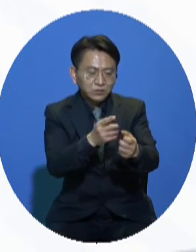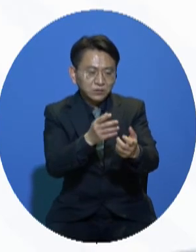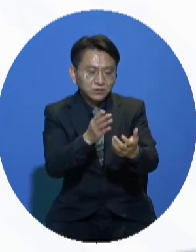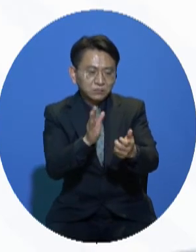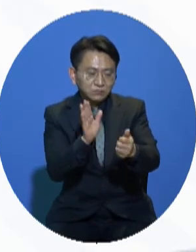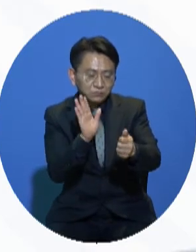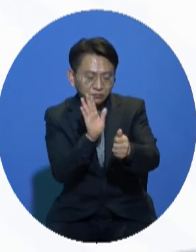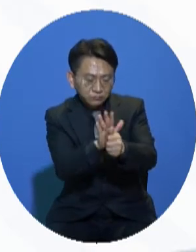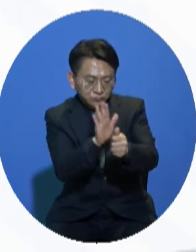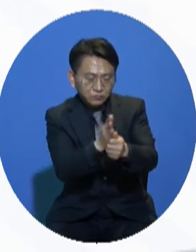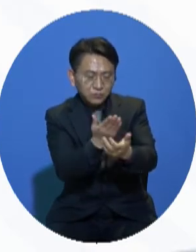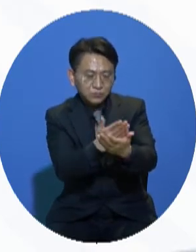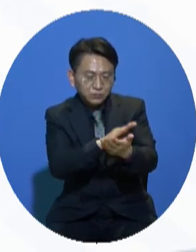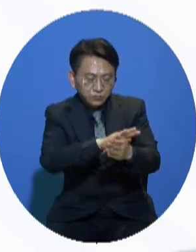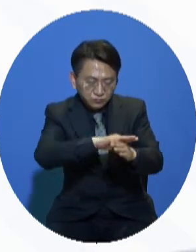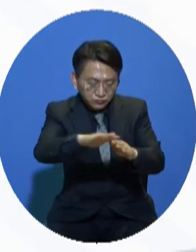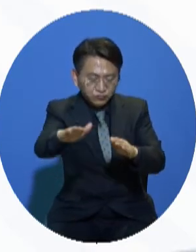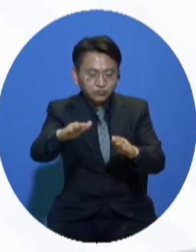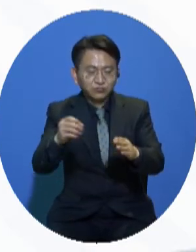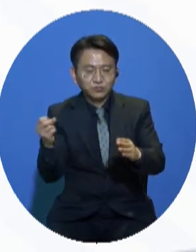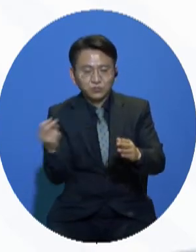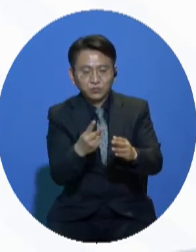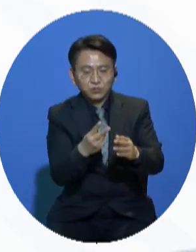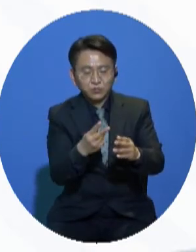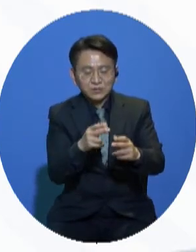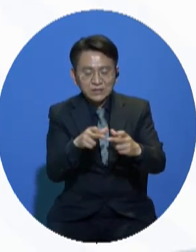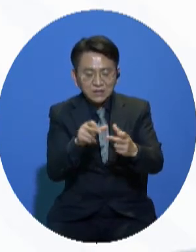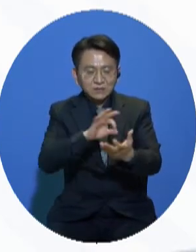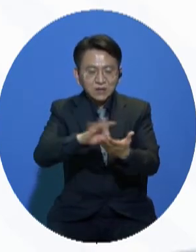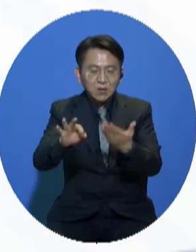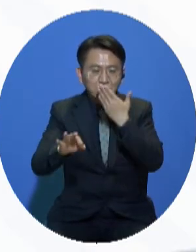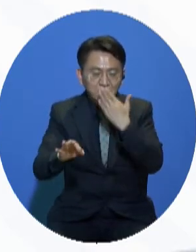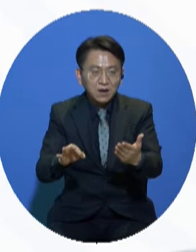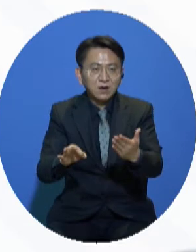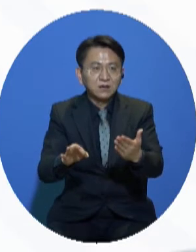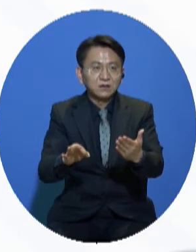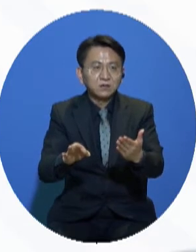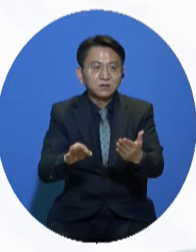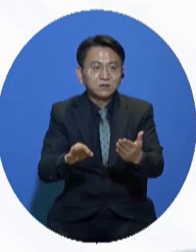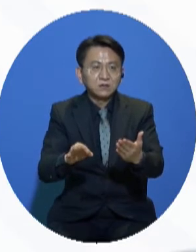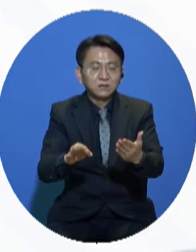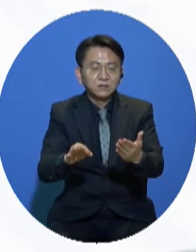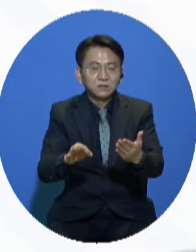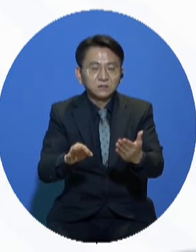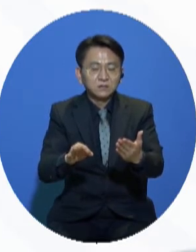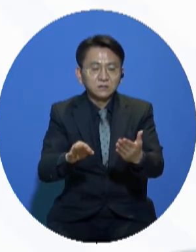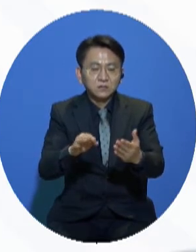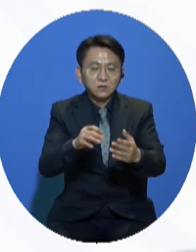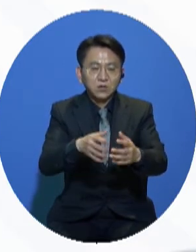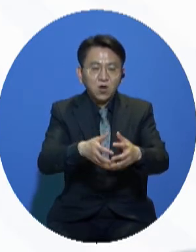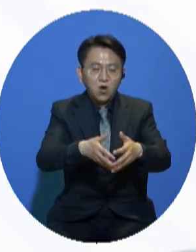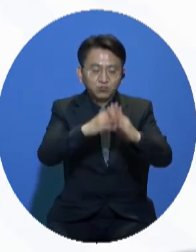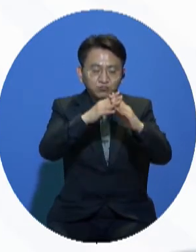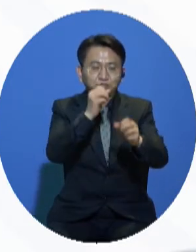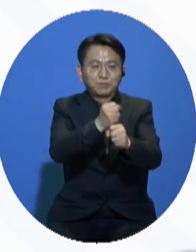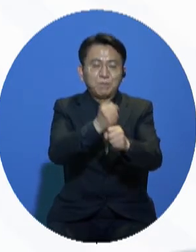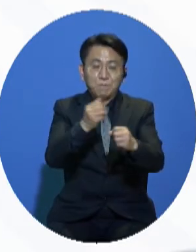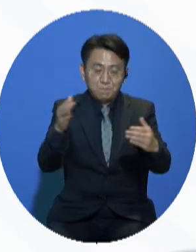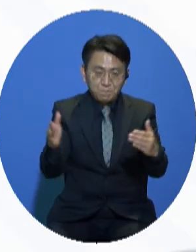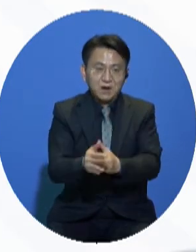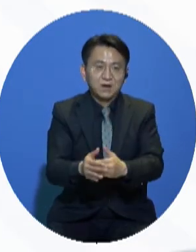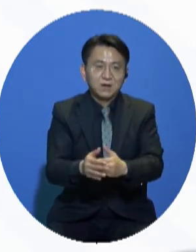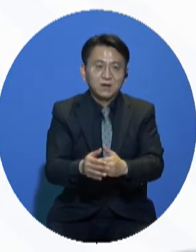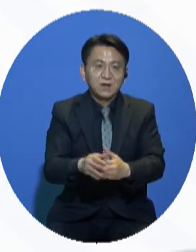했습니다. 접근성을 제고하고 또 장애 친화적인 시설로 만들고자 했습니다. 그 중에 하나가